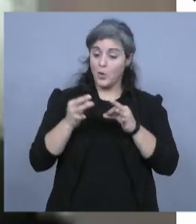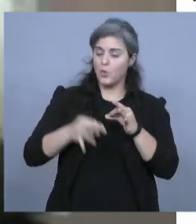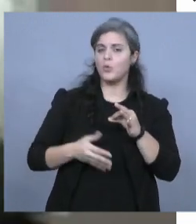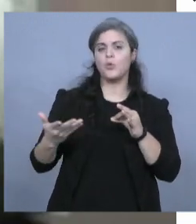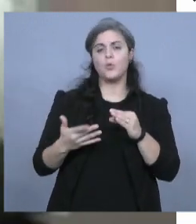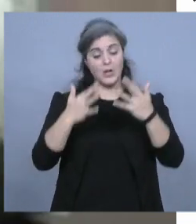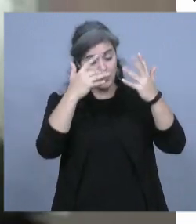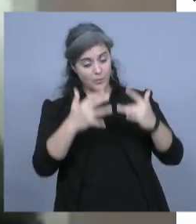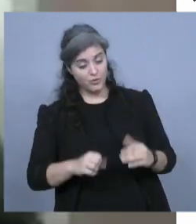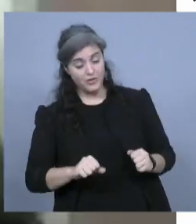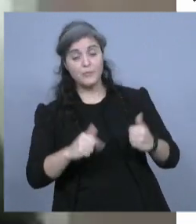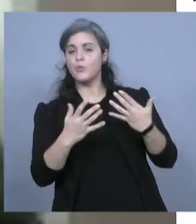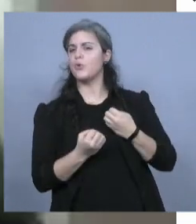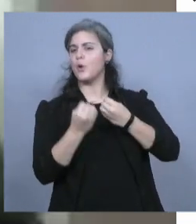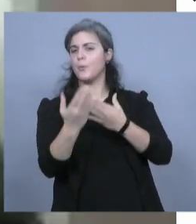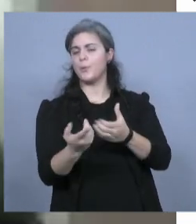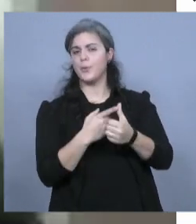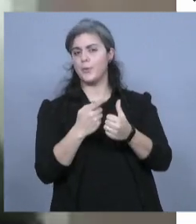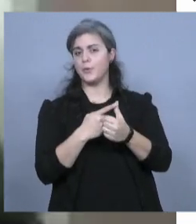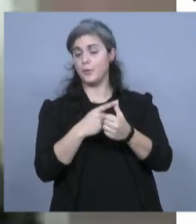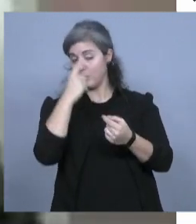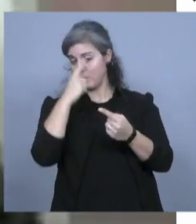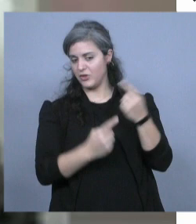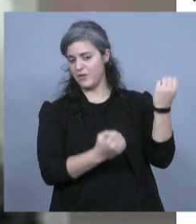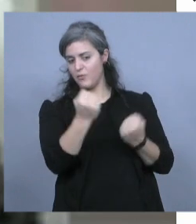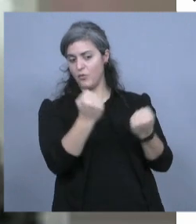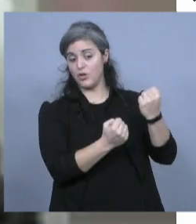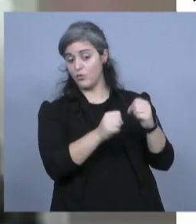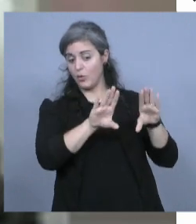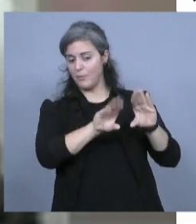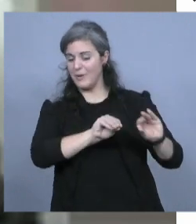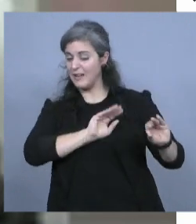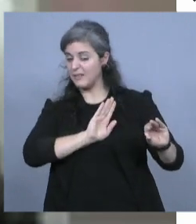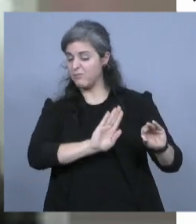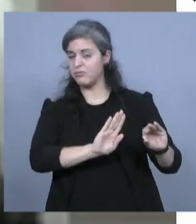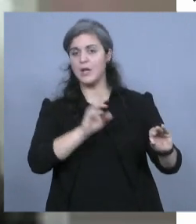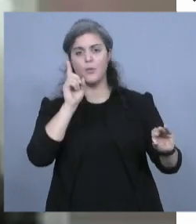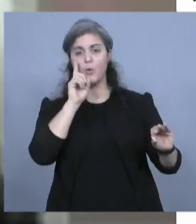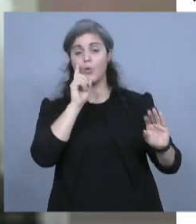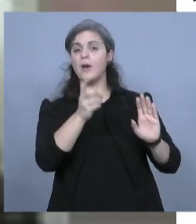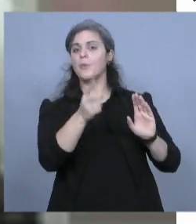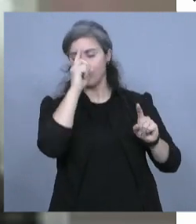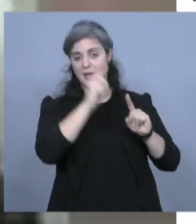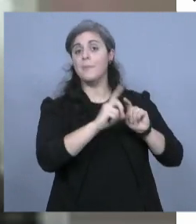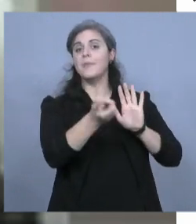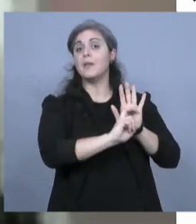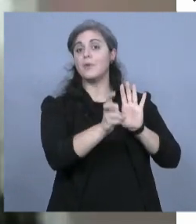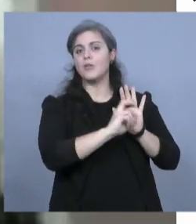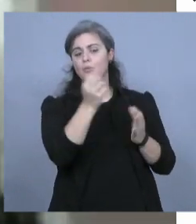chiffres qui en disent long sur l'intérêt de remettre l'automobile à la place qu'elle mérite, puisqu'on parle de déplacement.